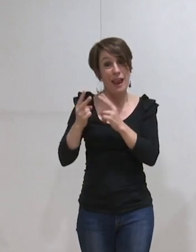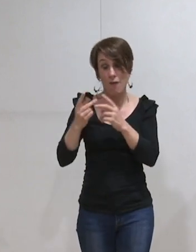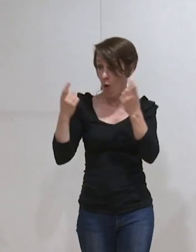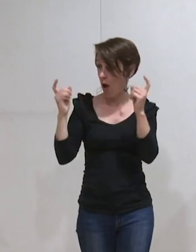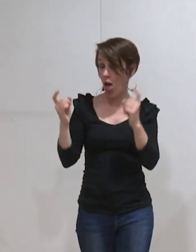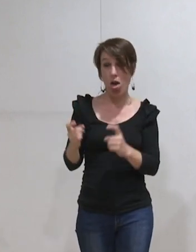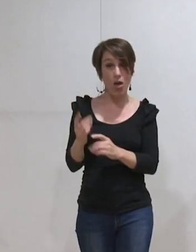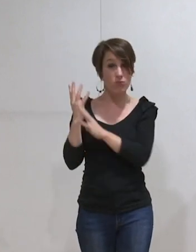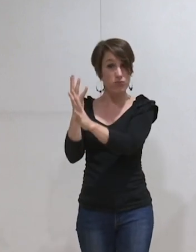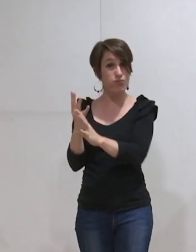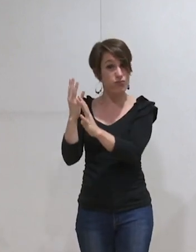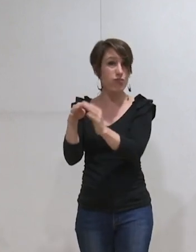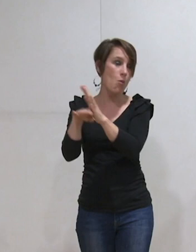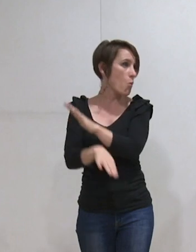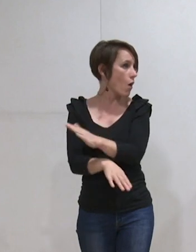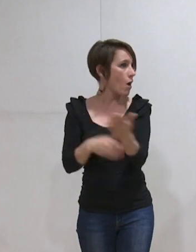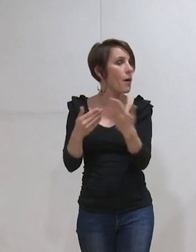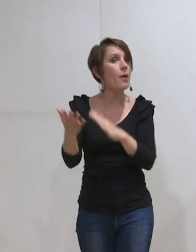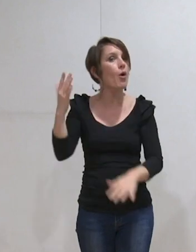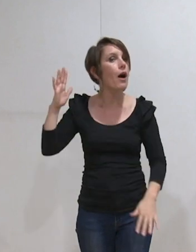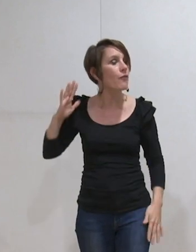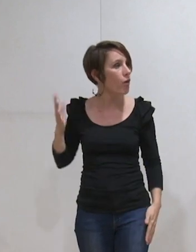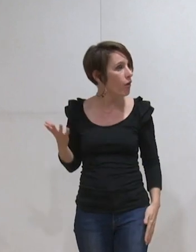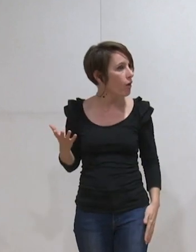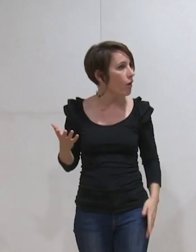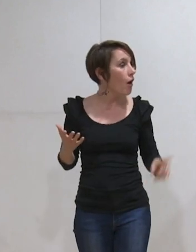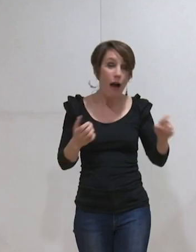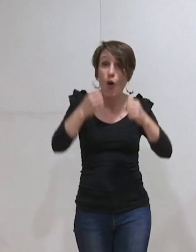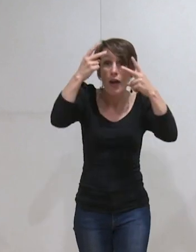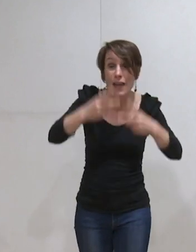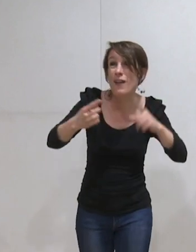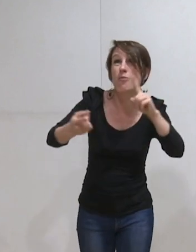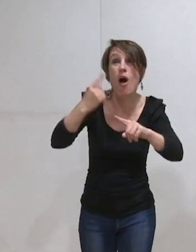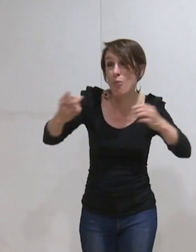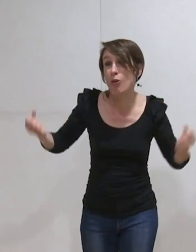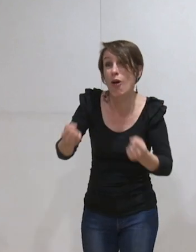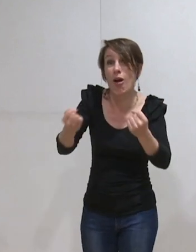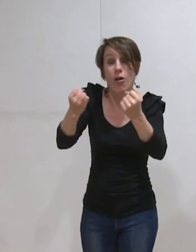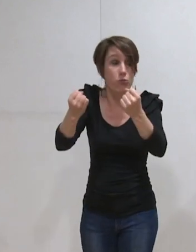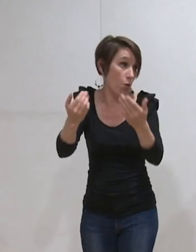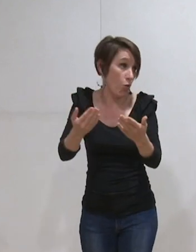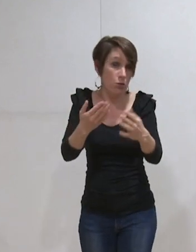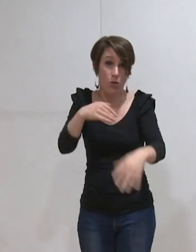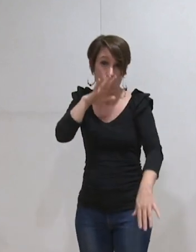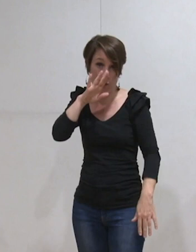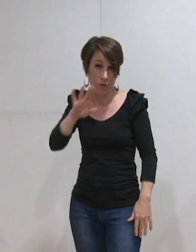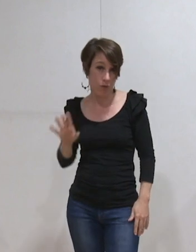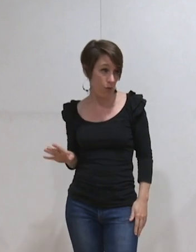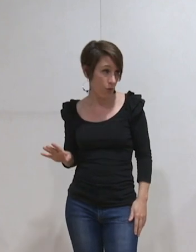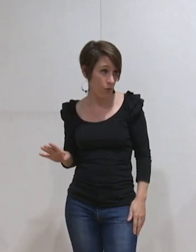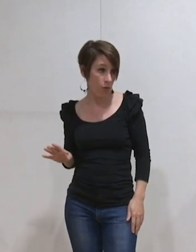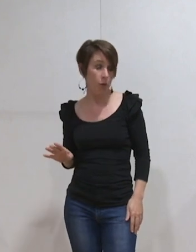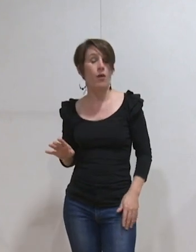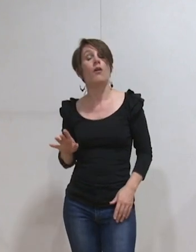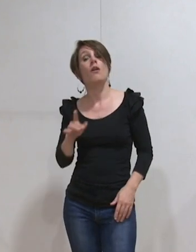bon donc s'appuyer sur les événements pH je veux bien mais on prend pas le chemin et vous nous dites ne regardons pas